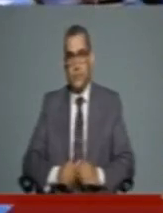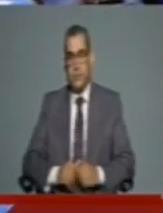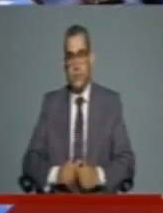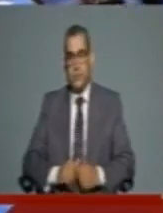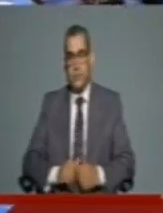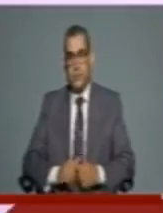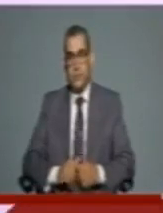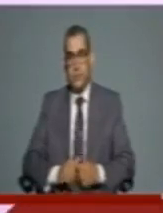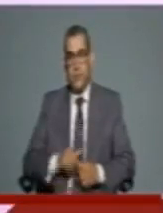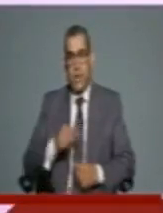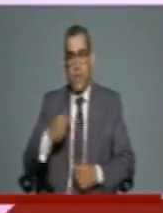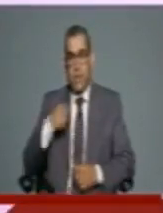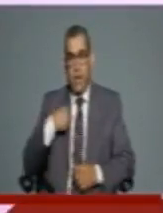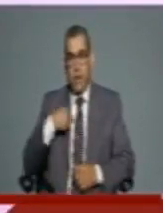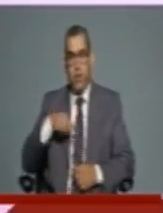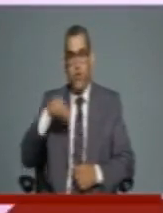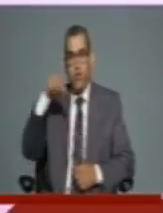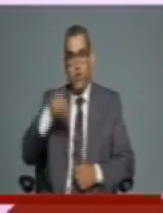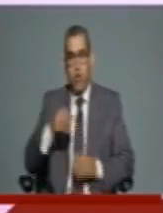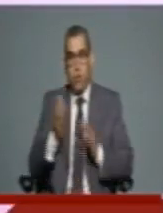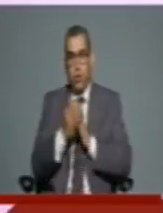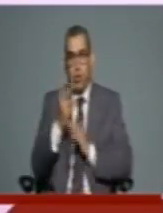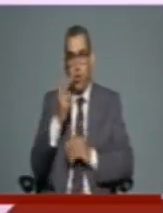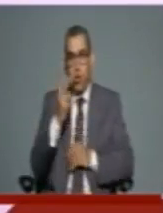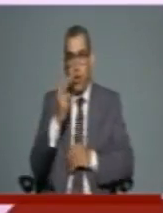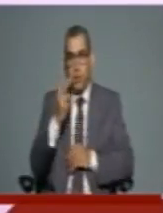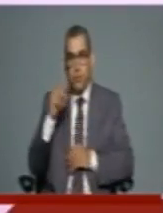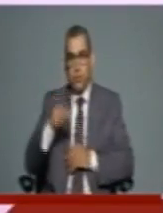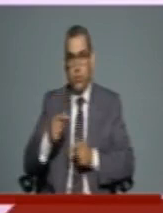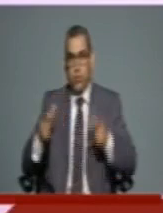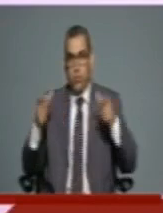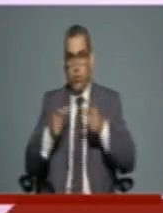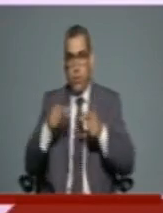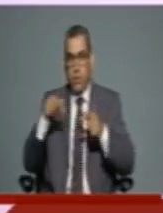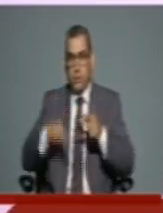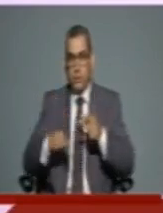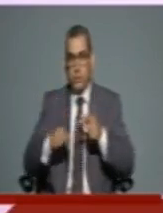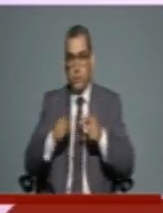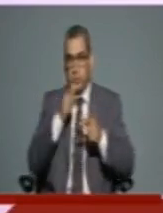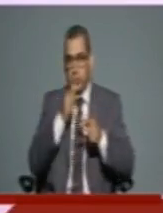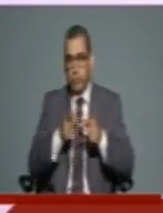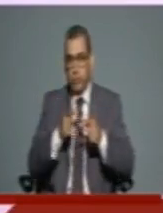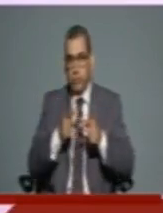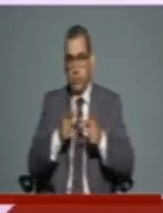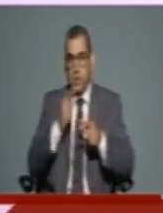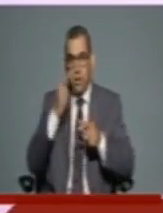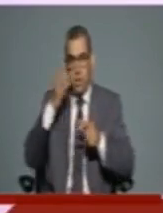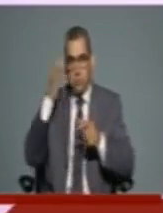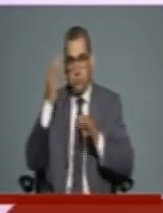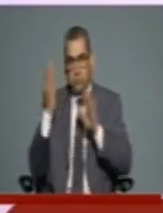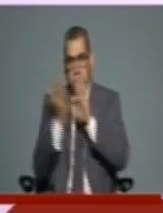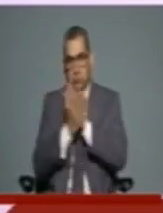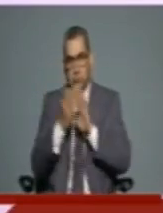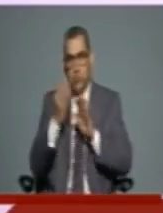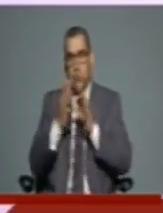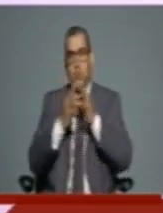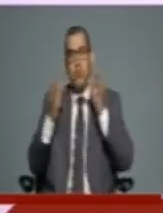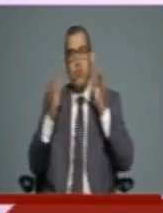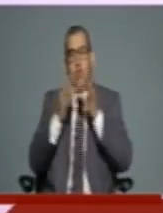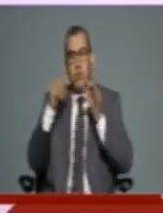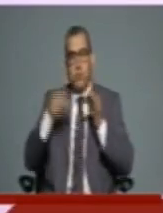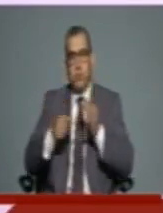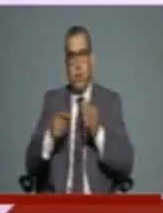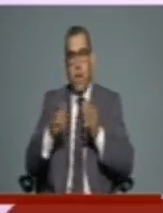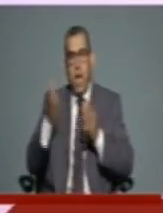ونحن في اليوم الثاني من هذا المؤتمر التاريخي الذي لم